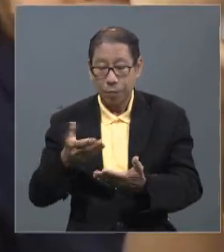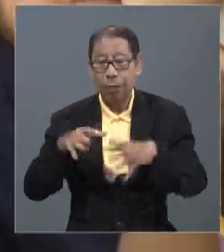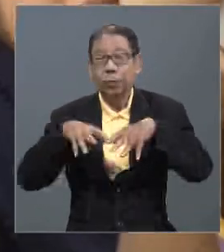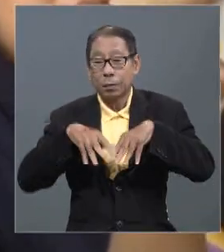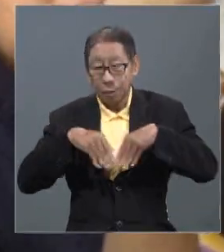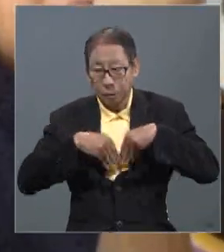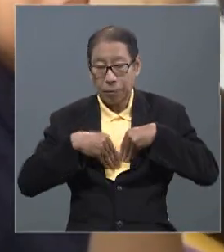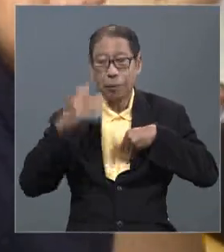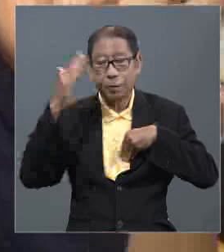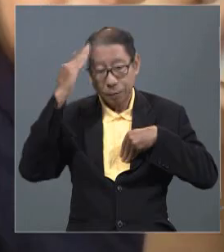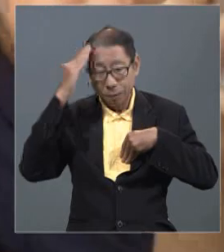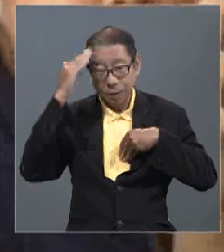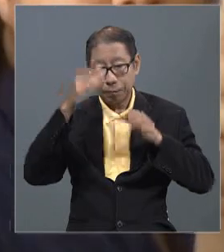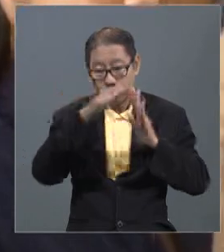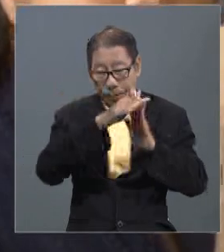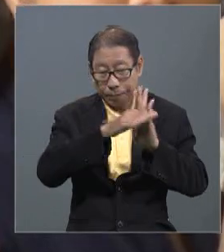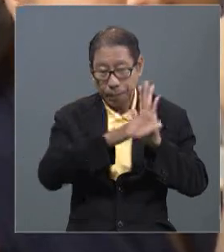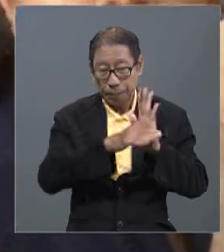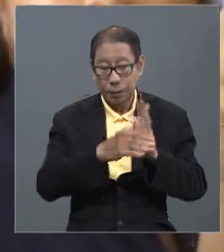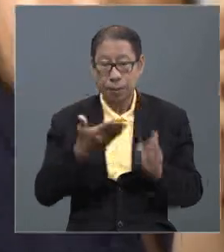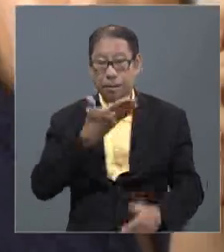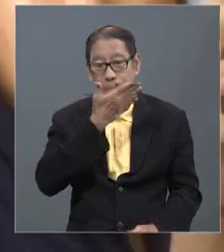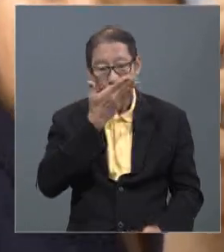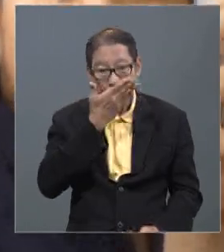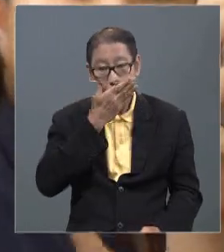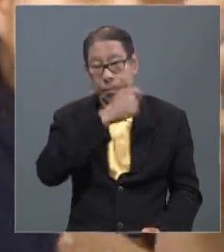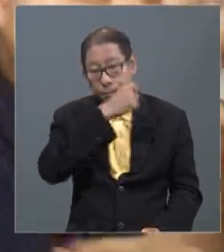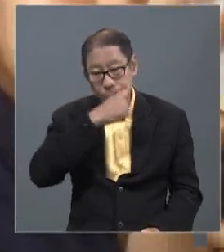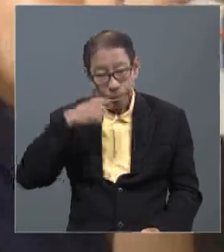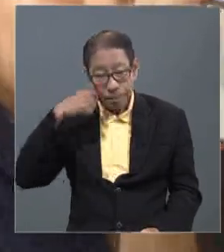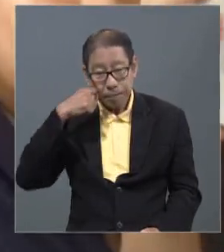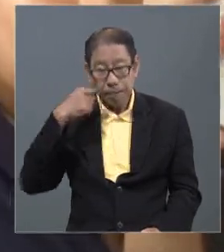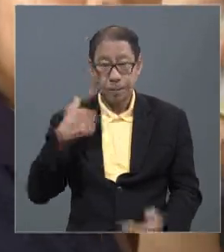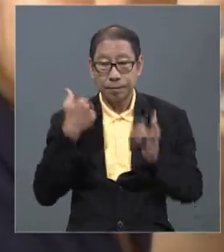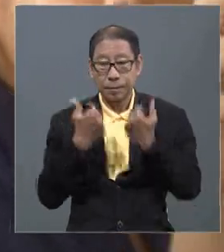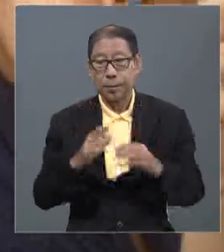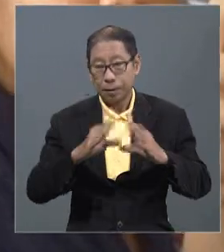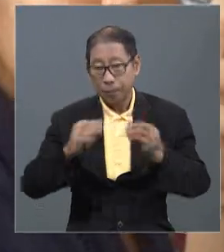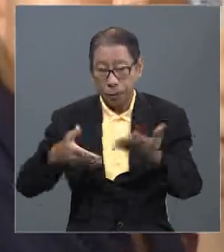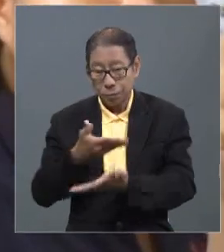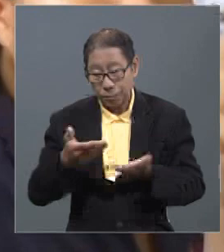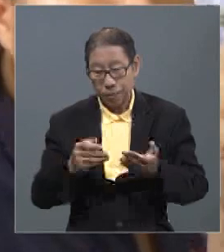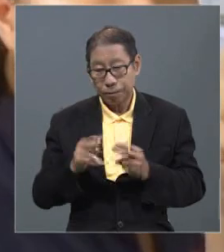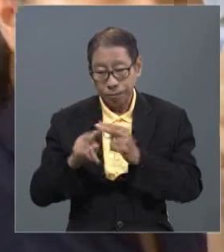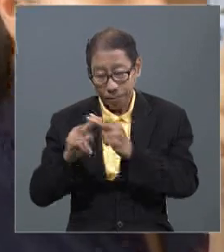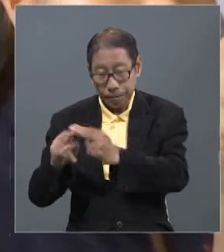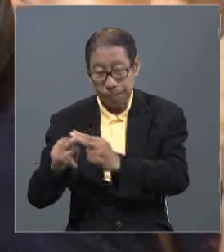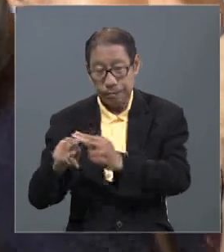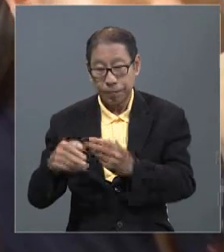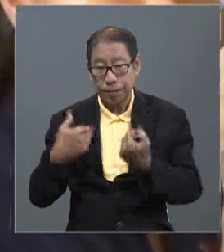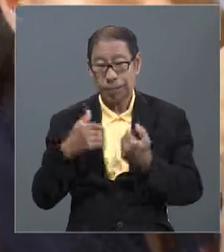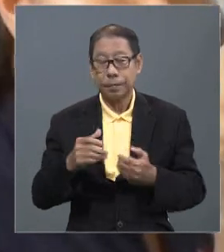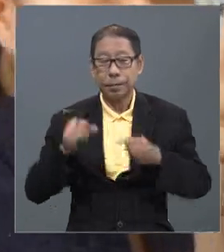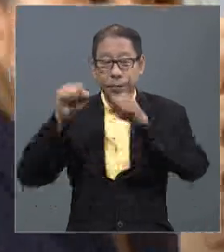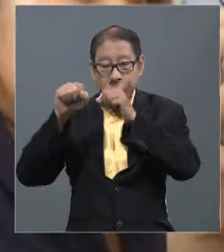มและทราบวาระกันไปแล้วแต่ว่าจะไม่ขอเปิดเผยรายละเอียดนะครับเพราะว่าเรื่องนี้มันเป็นเรื่องของการประชุมส่วนที่ประชุมจะมีความคิดเห็นอย่างไรจะ